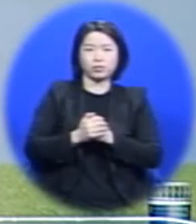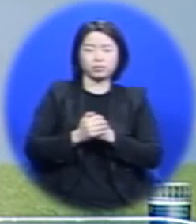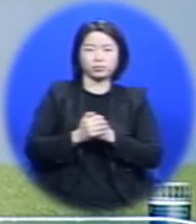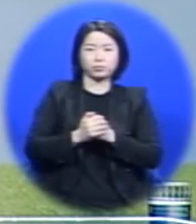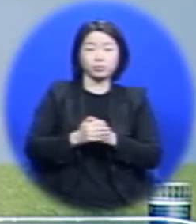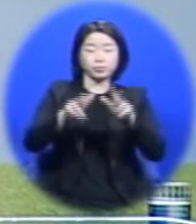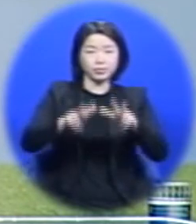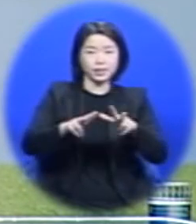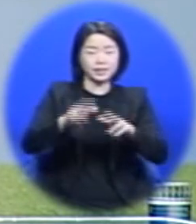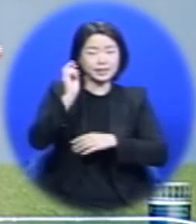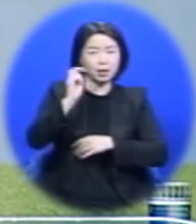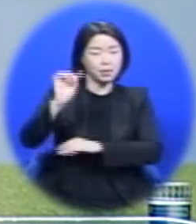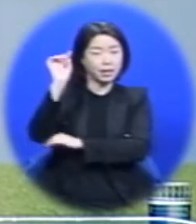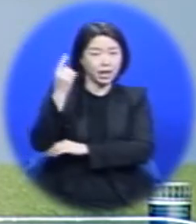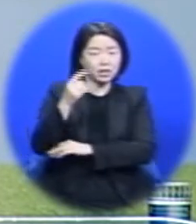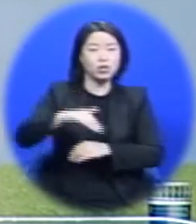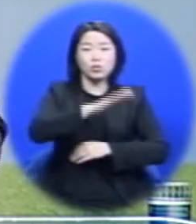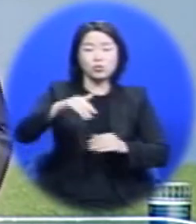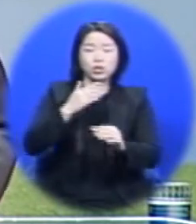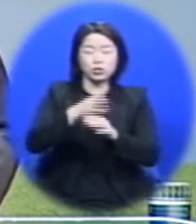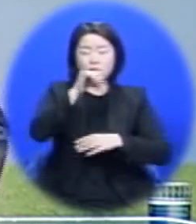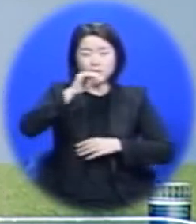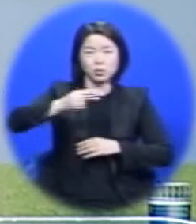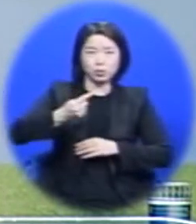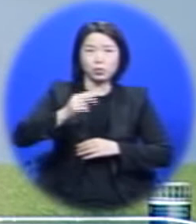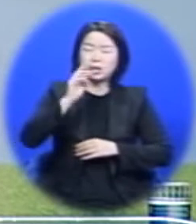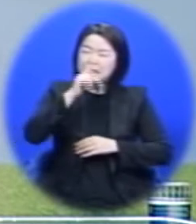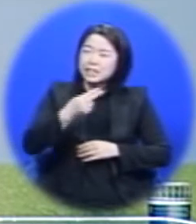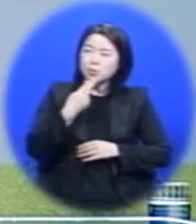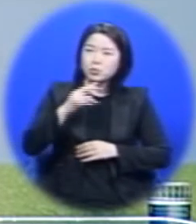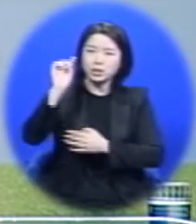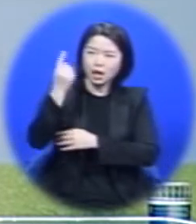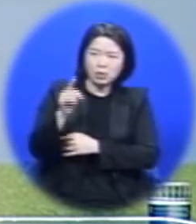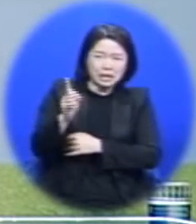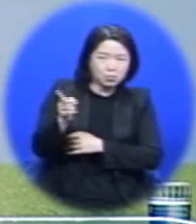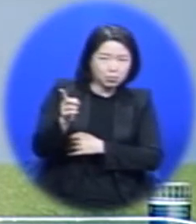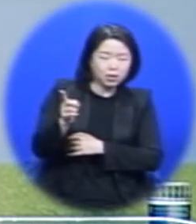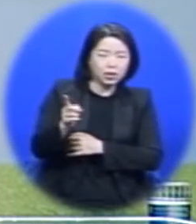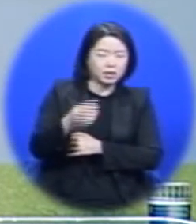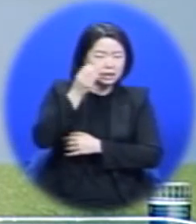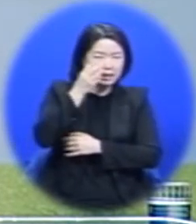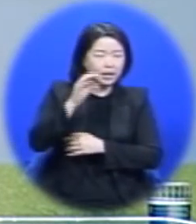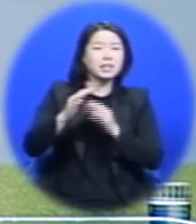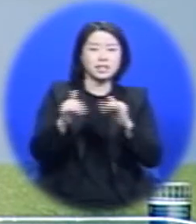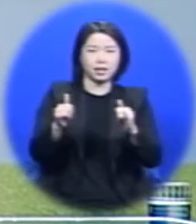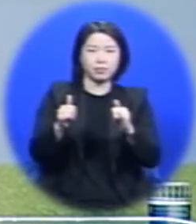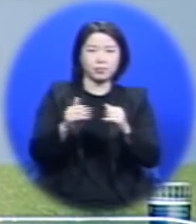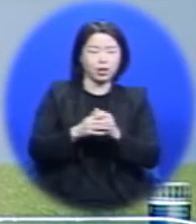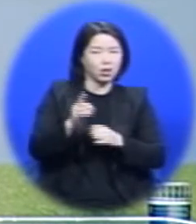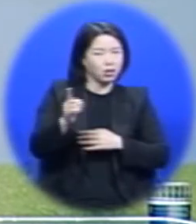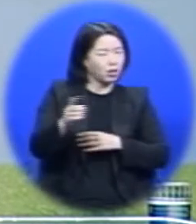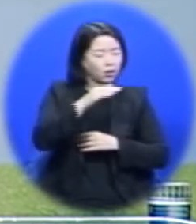정도였다니까요. 지금 아마 다윗이 우리 중에 있어도 우리가 틀림없이 다윗을 보고 그렇게 생각했을 거예요. 저 사람 이상한 사람이네.